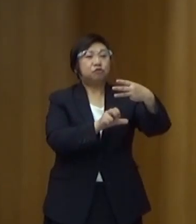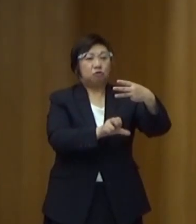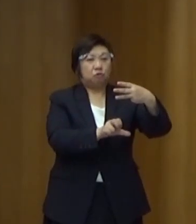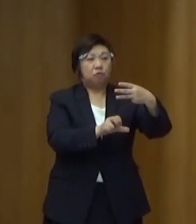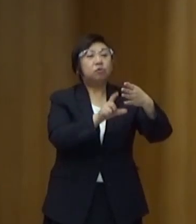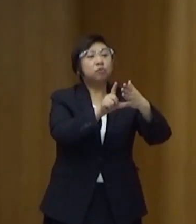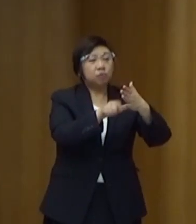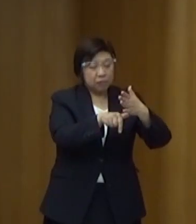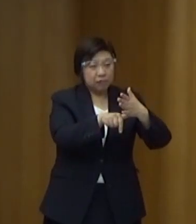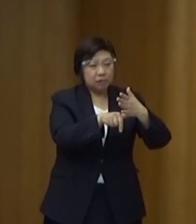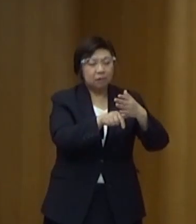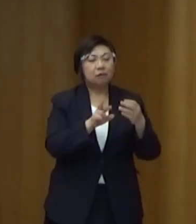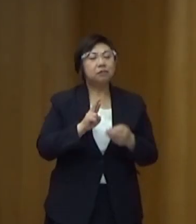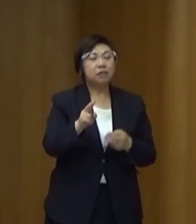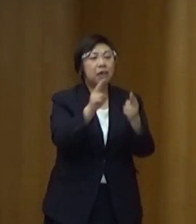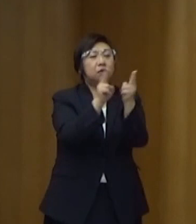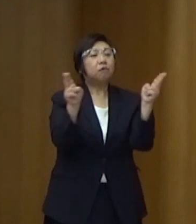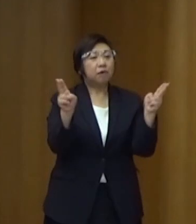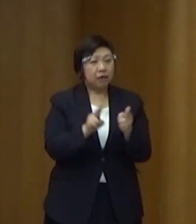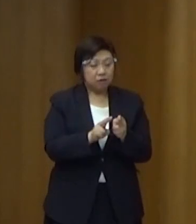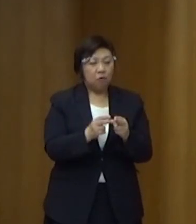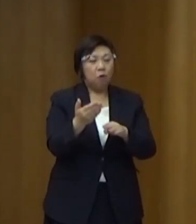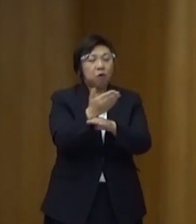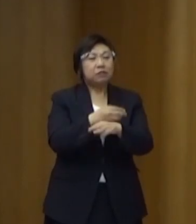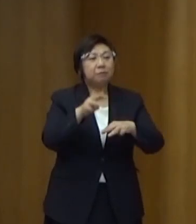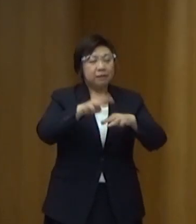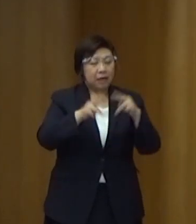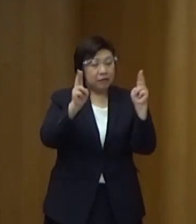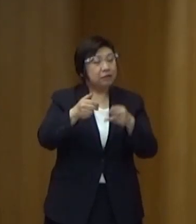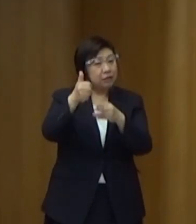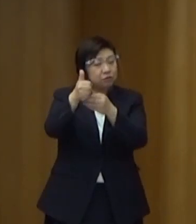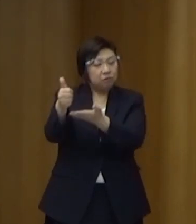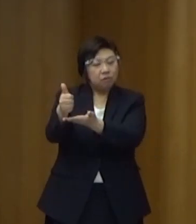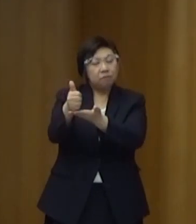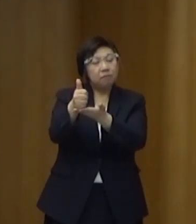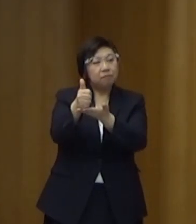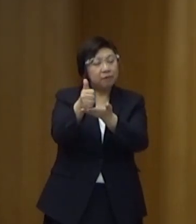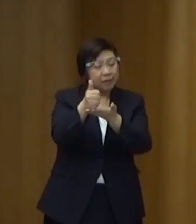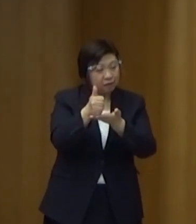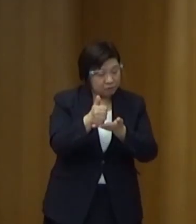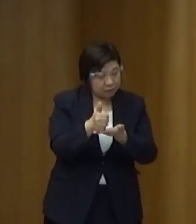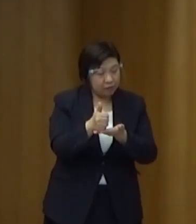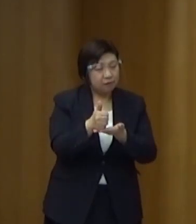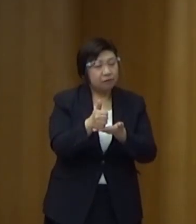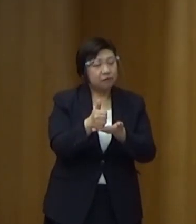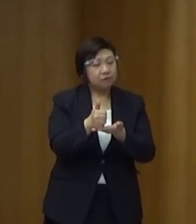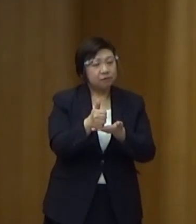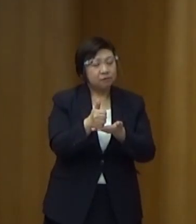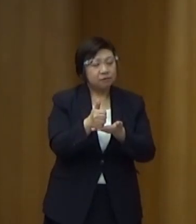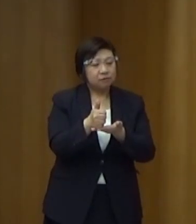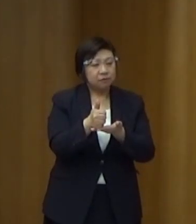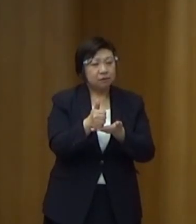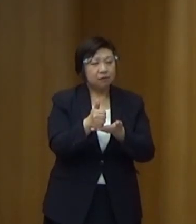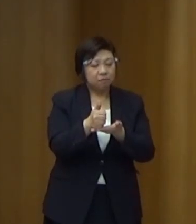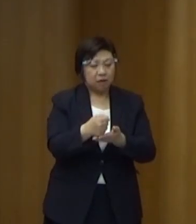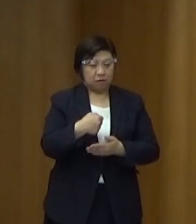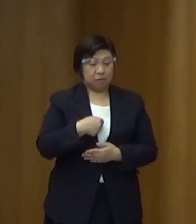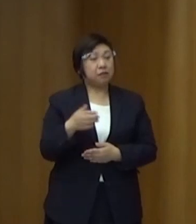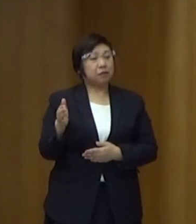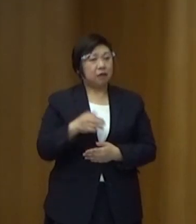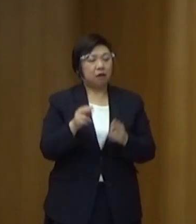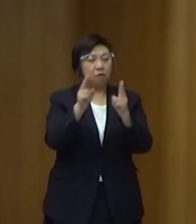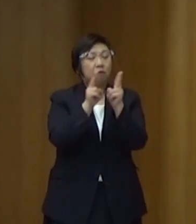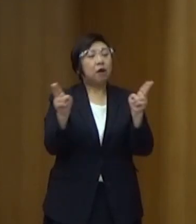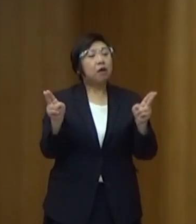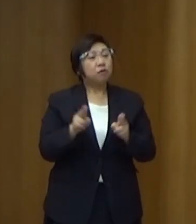ますけれども、 JR 北海道の島田社長をお招きをしまして、私から本道の鉄